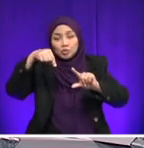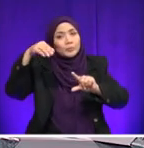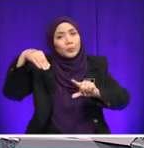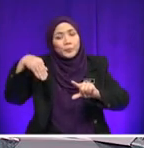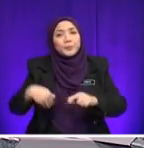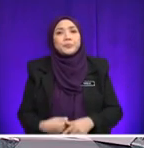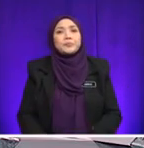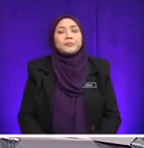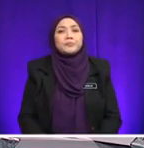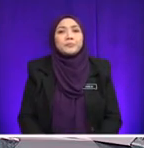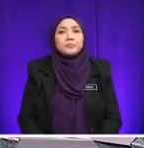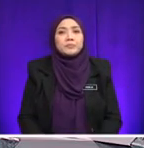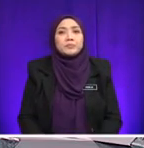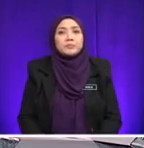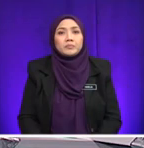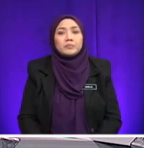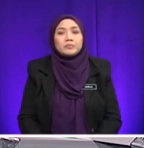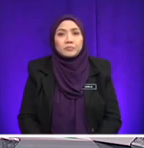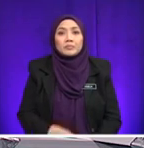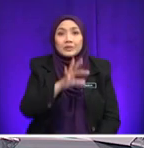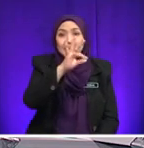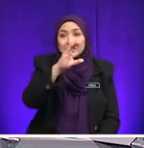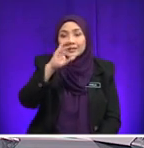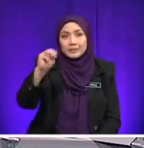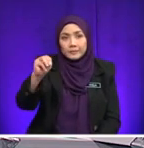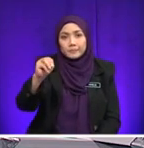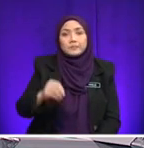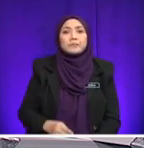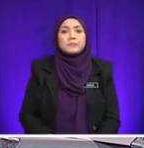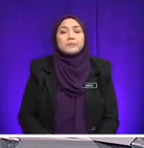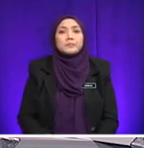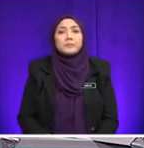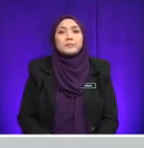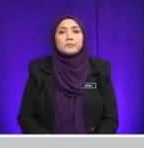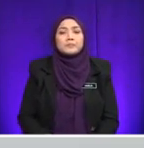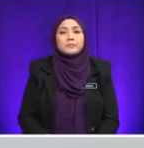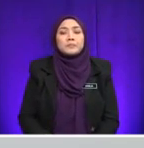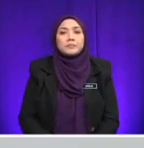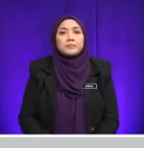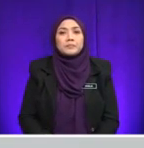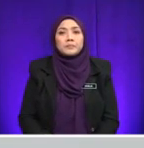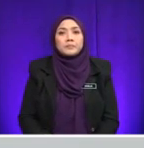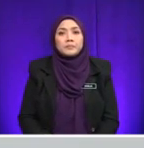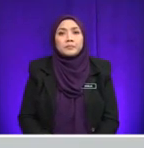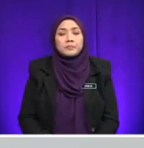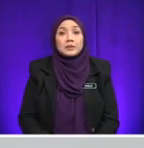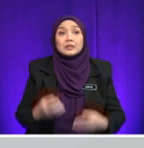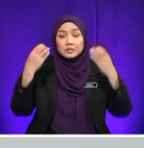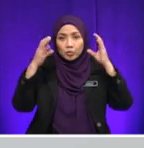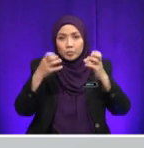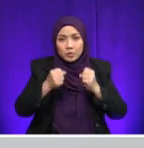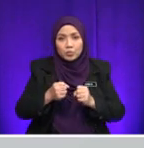Oke sampai kita tunggu untuk mencari ccpr jadi tekankan